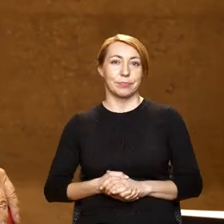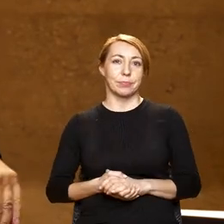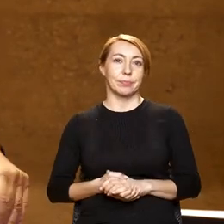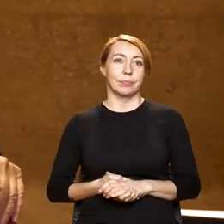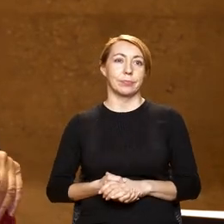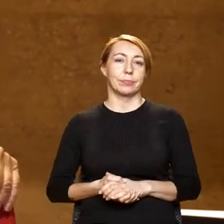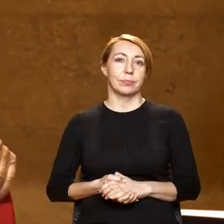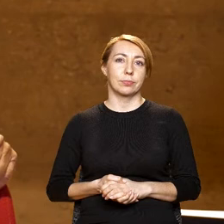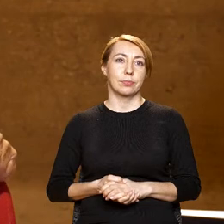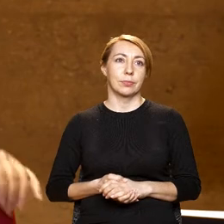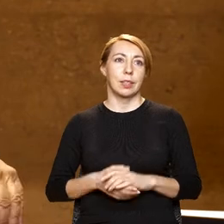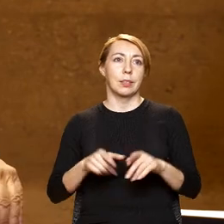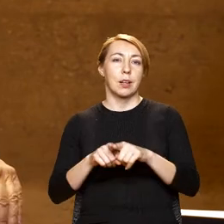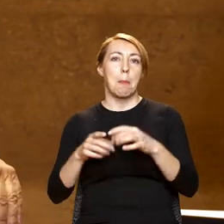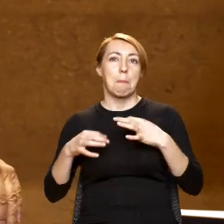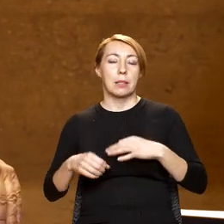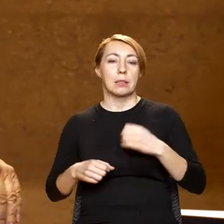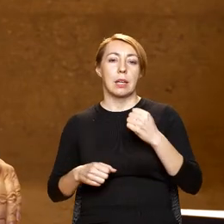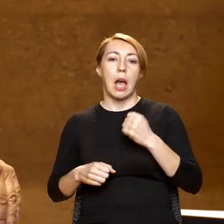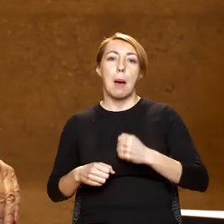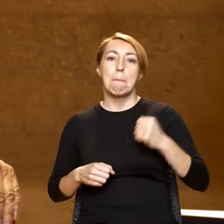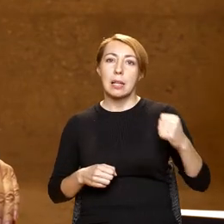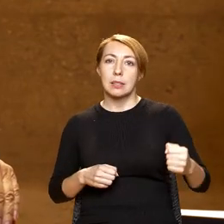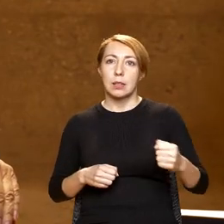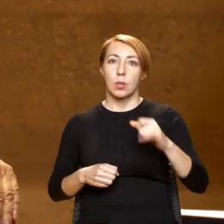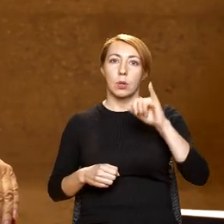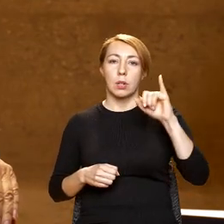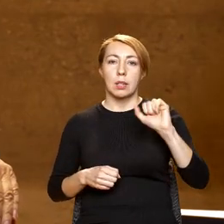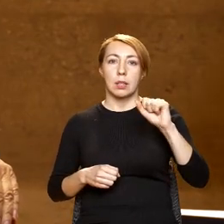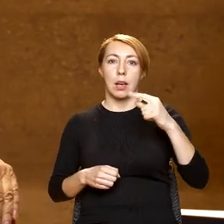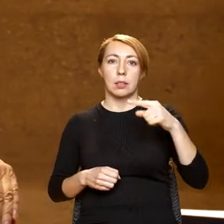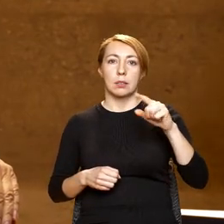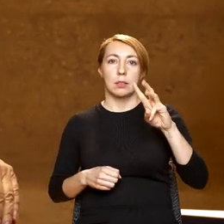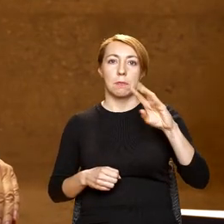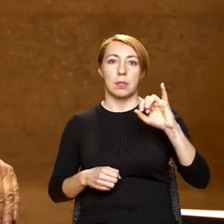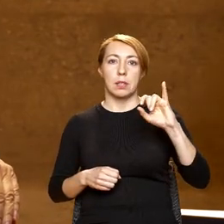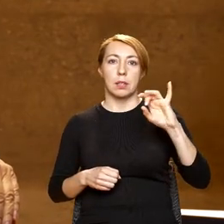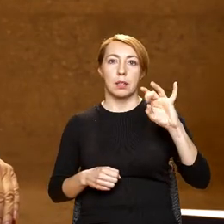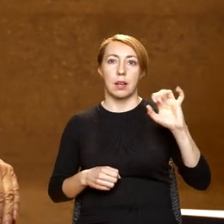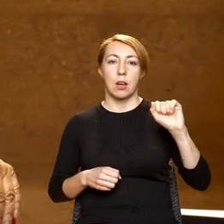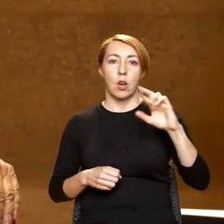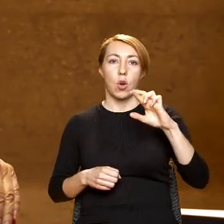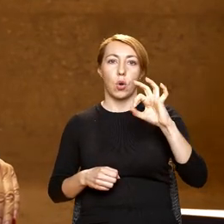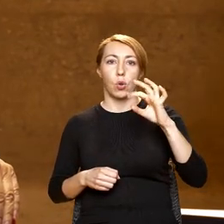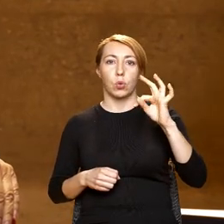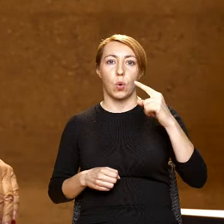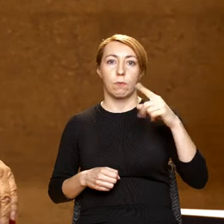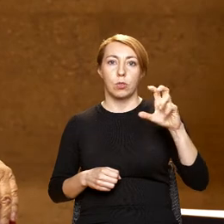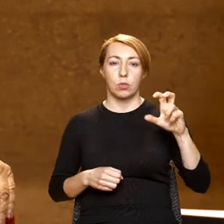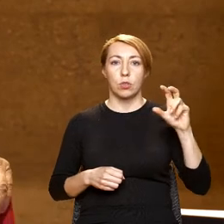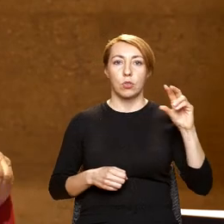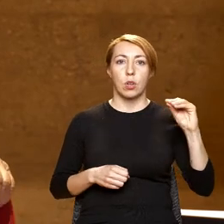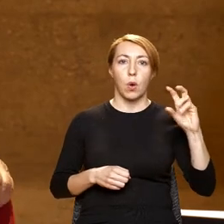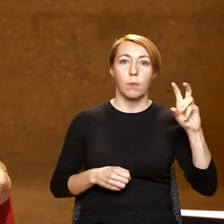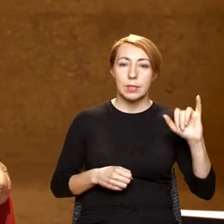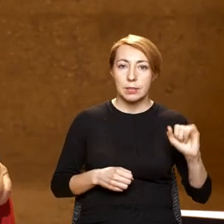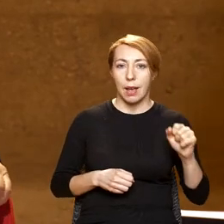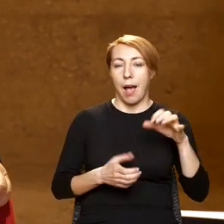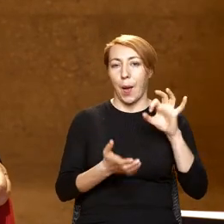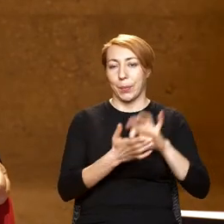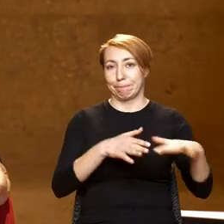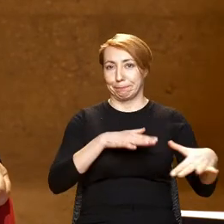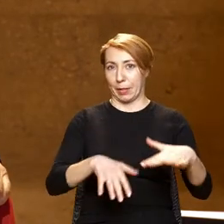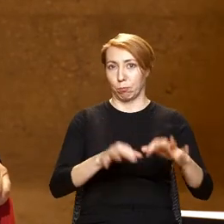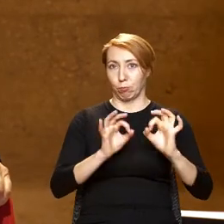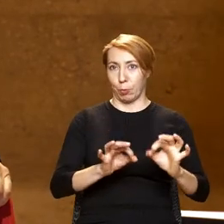potem oczywiście pani ambasador Jadwiga Rodowicz-Czechowska, która znalazła się w odpowiednim miejscu o odpowiedniej porze